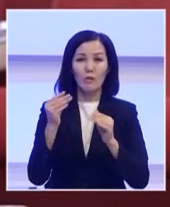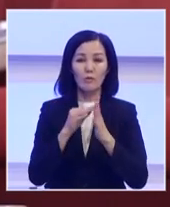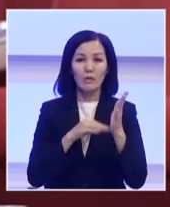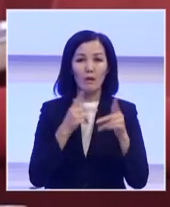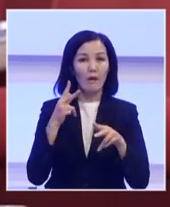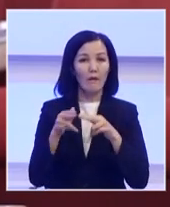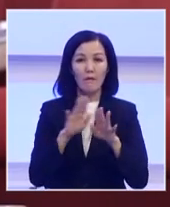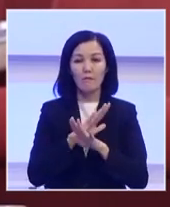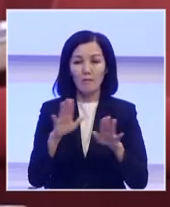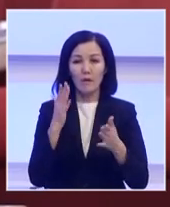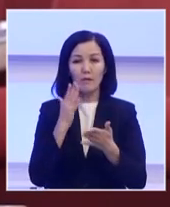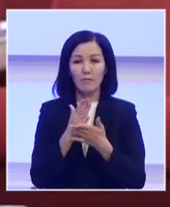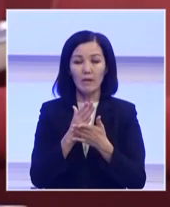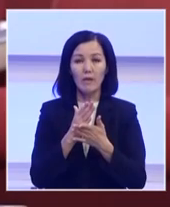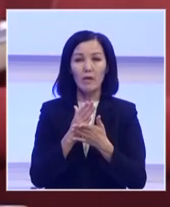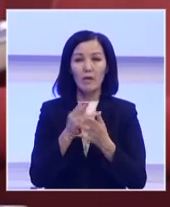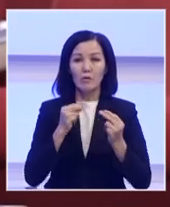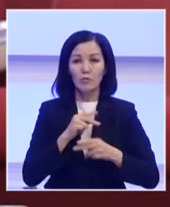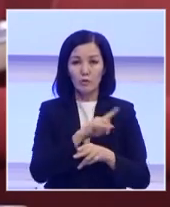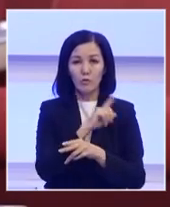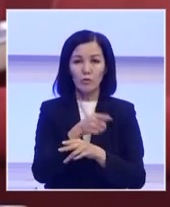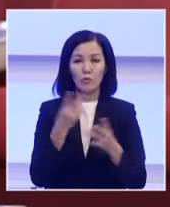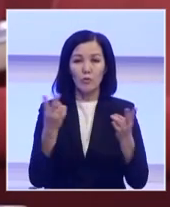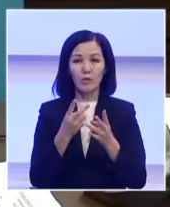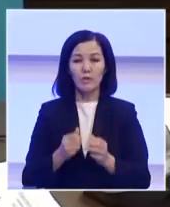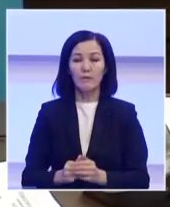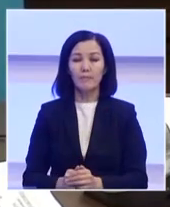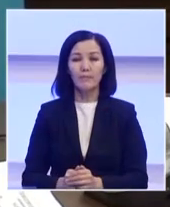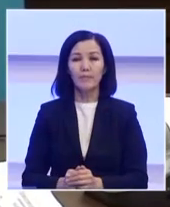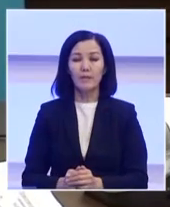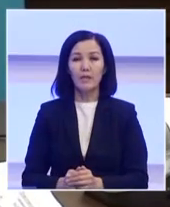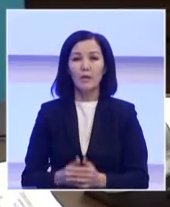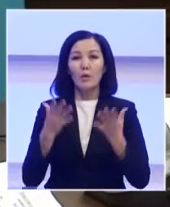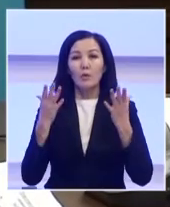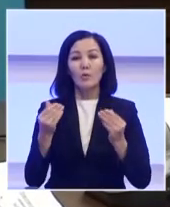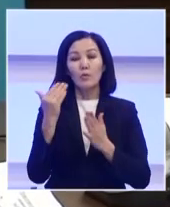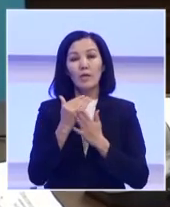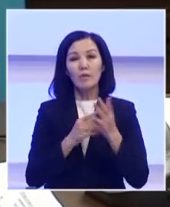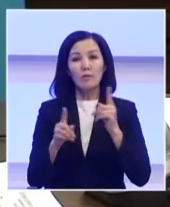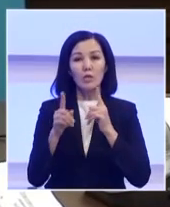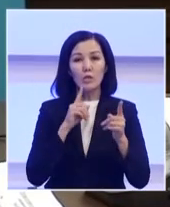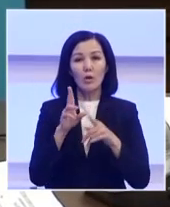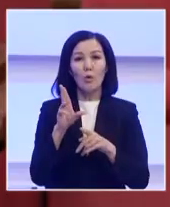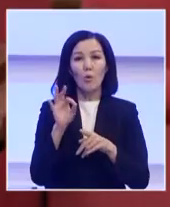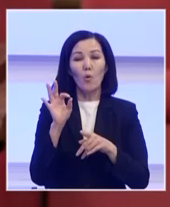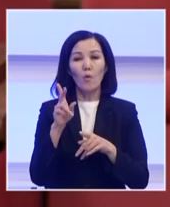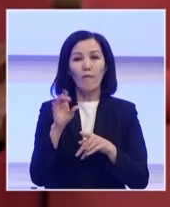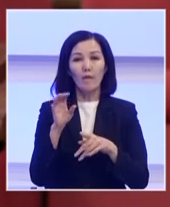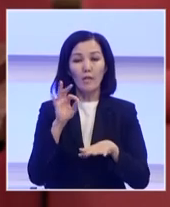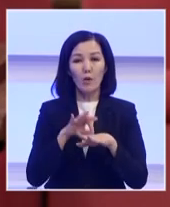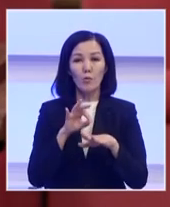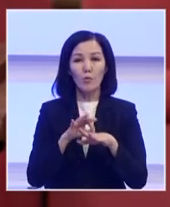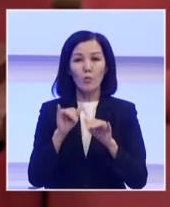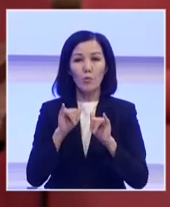құжаттары аяқталмағандары бар. Олармен жұмысты күшейту қажет. Күн тәртібіндегі өзекті мәселе COVID-19 облыста күн